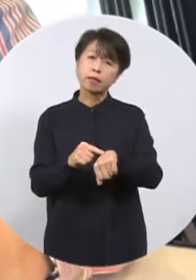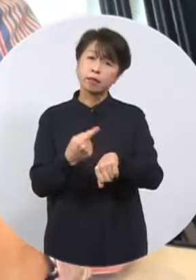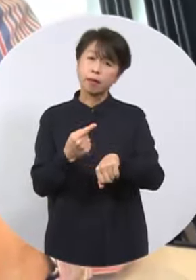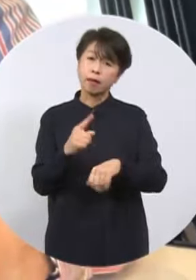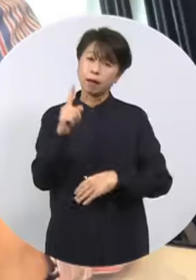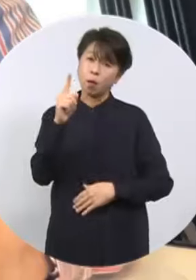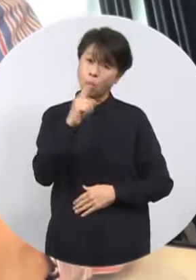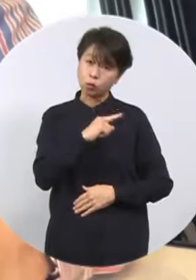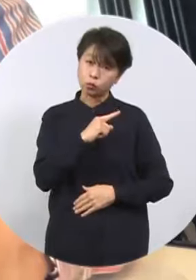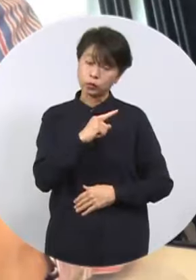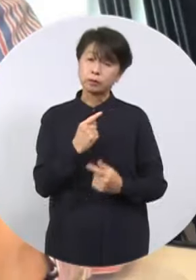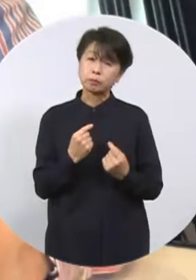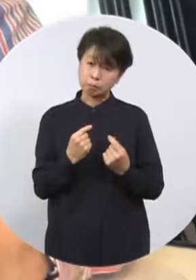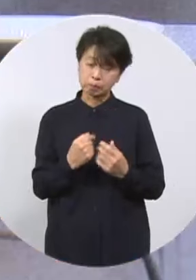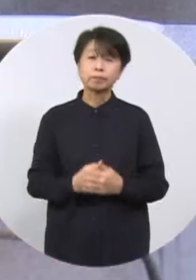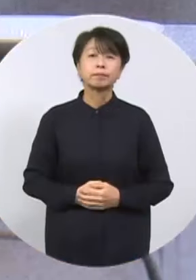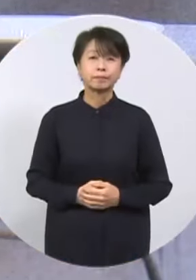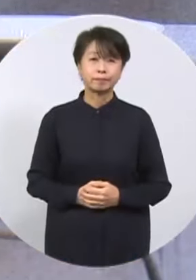です。